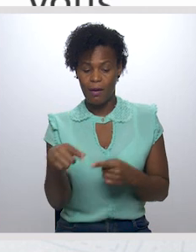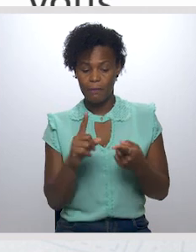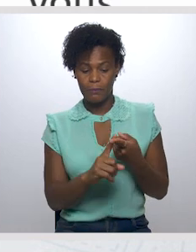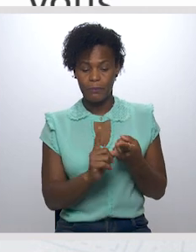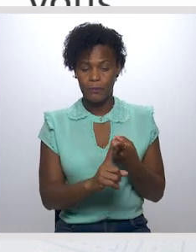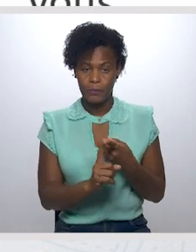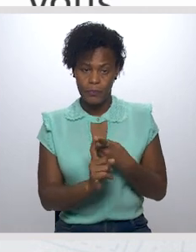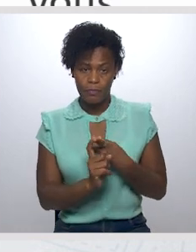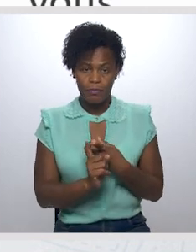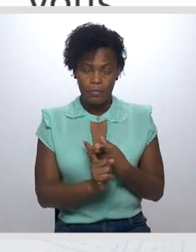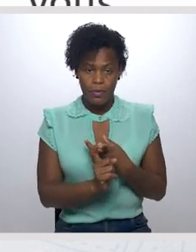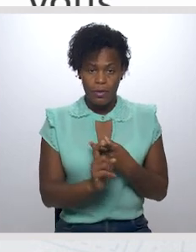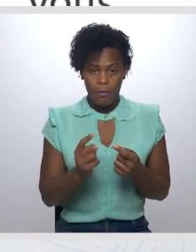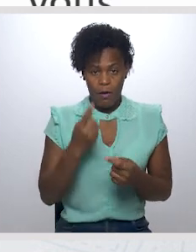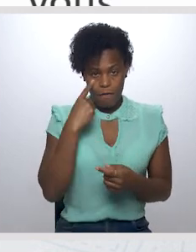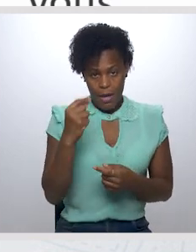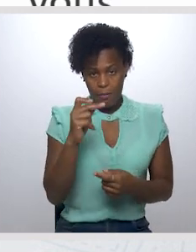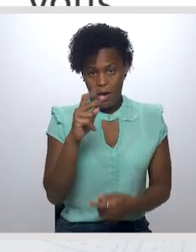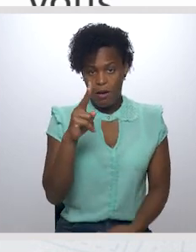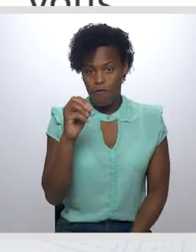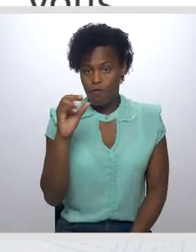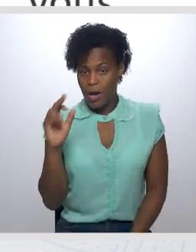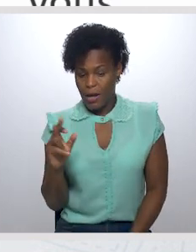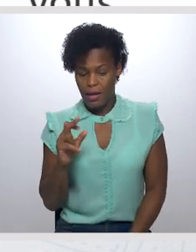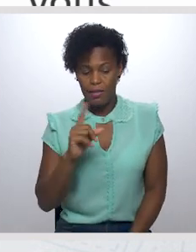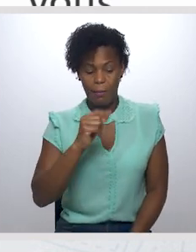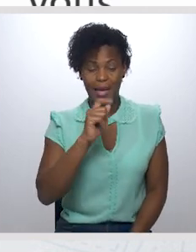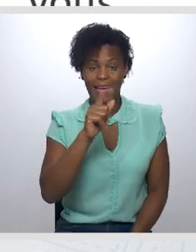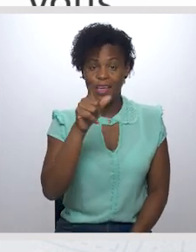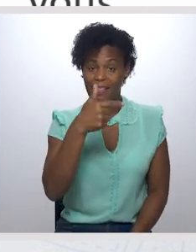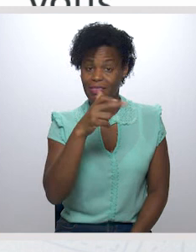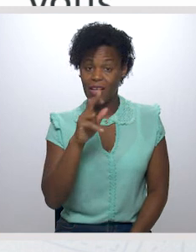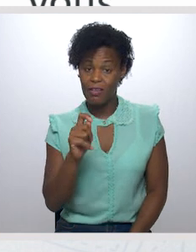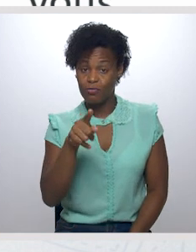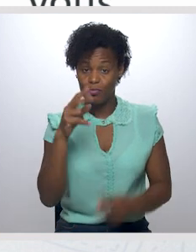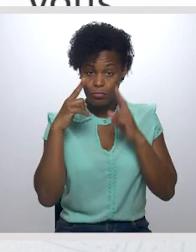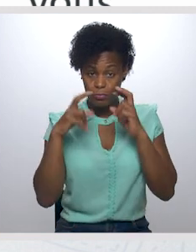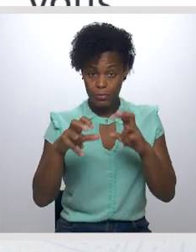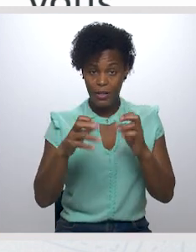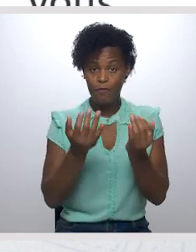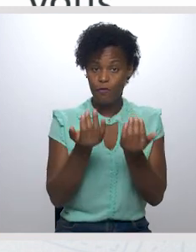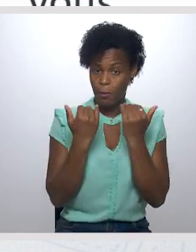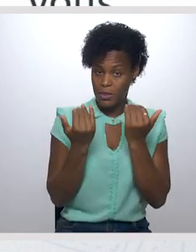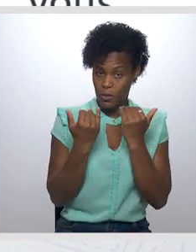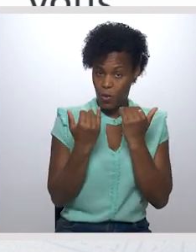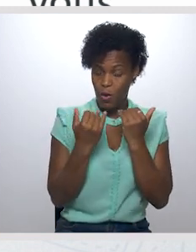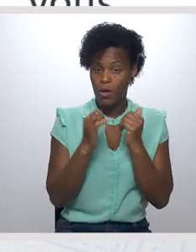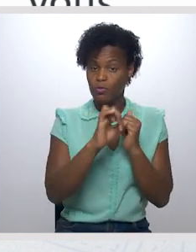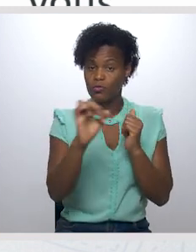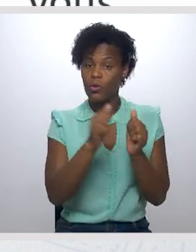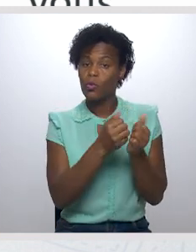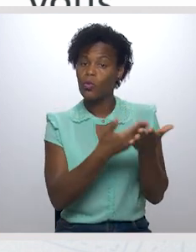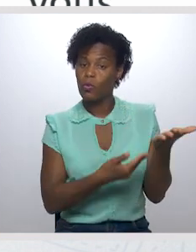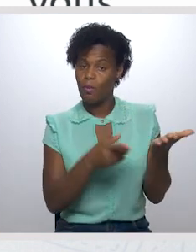là, pour le verbe avoir, être. Vous cherchez les informations manquantes dans